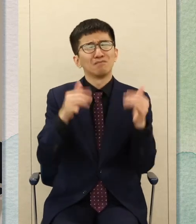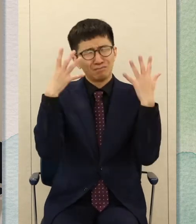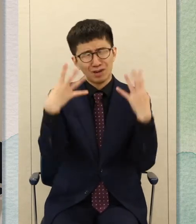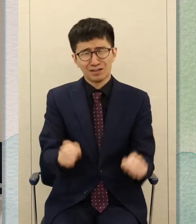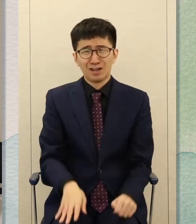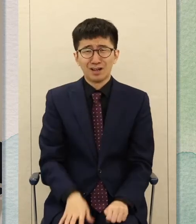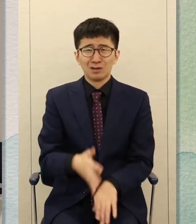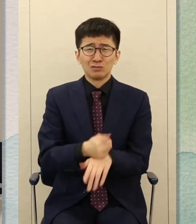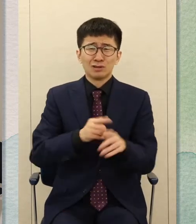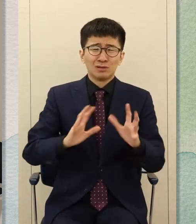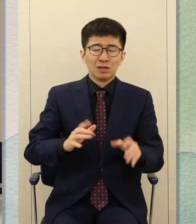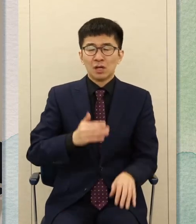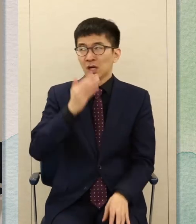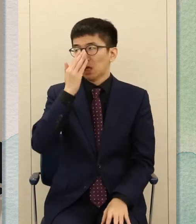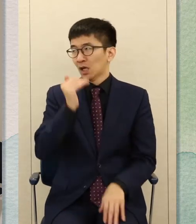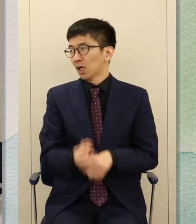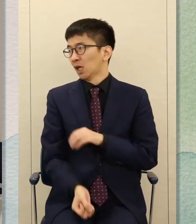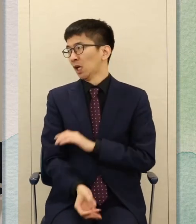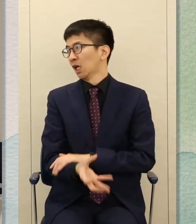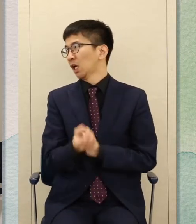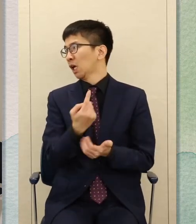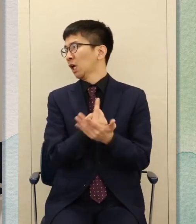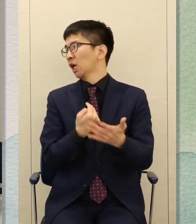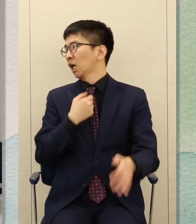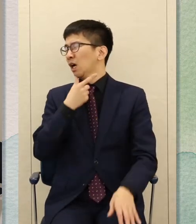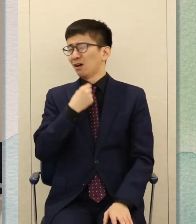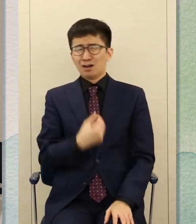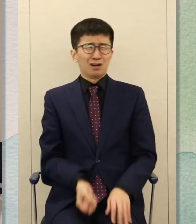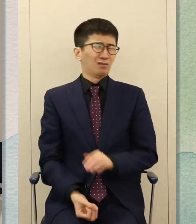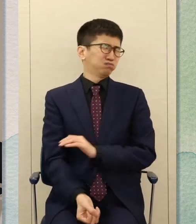그러면 토론이 엄청 재미가 없어요. 독서 모임에도